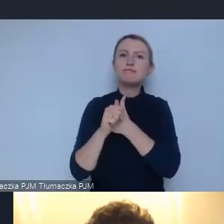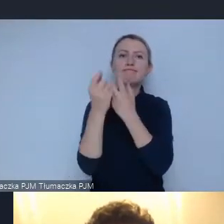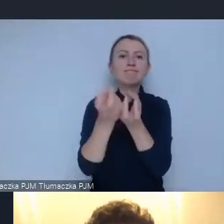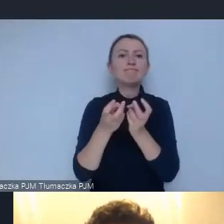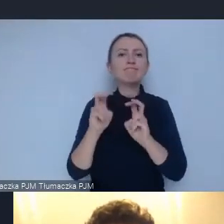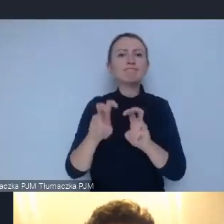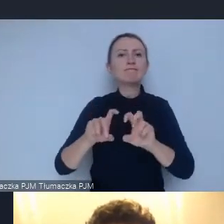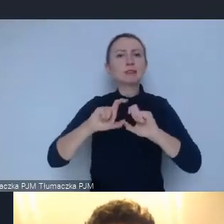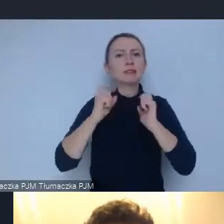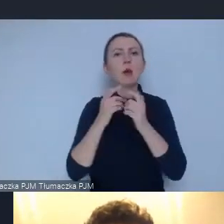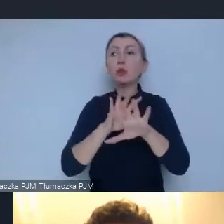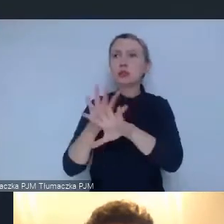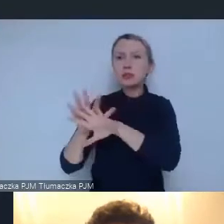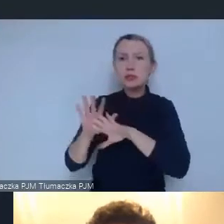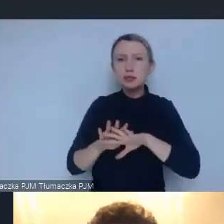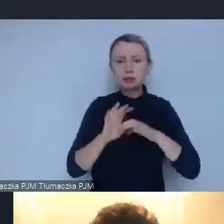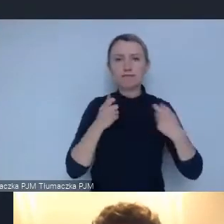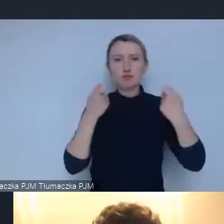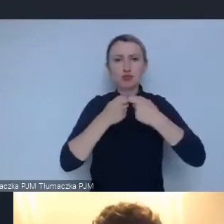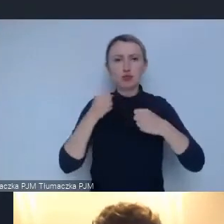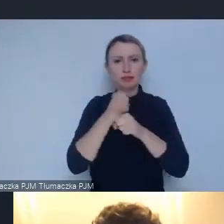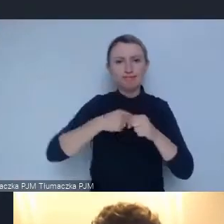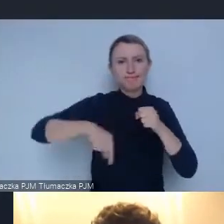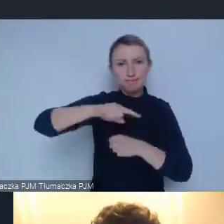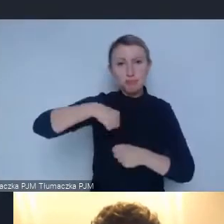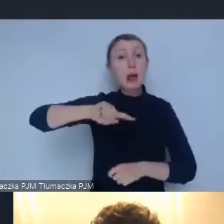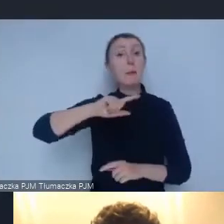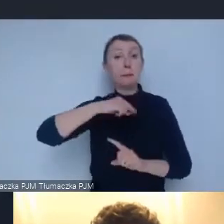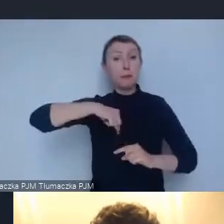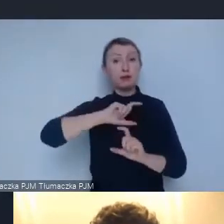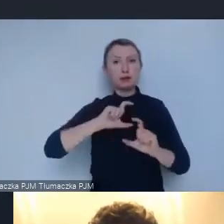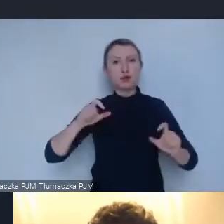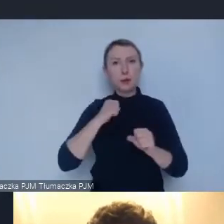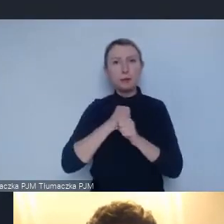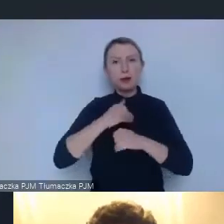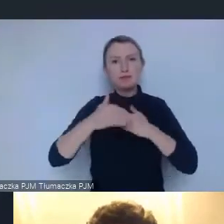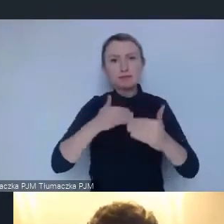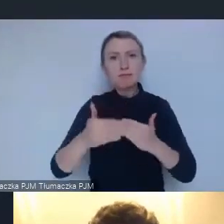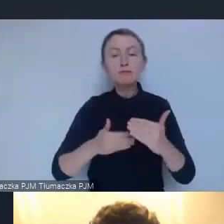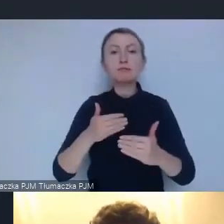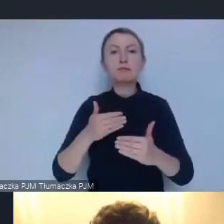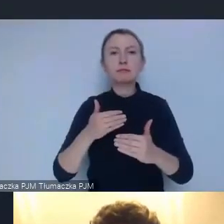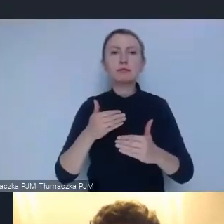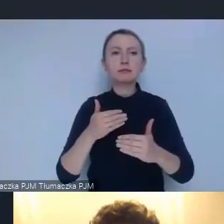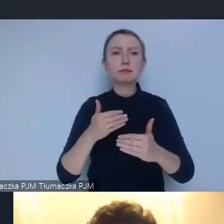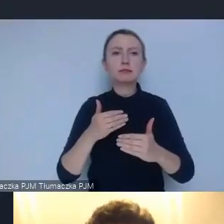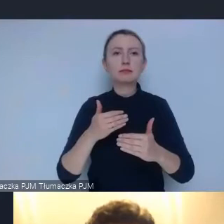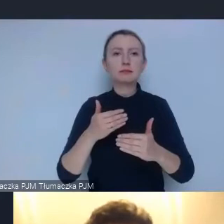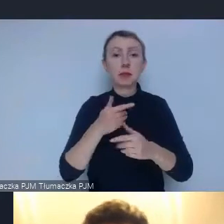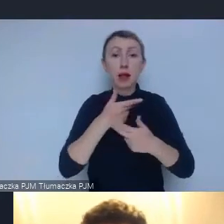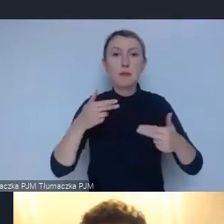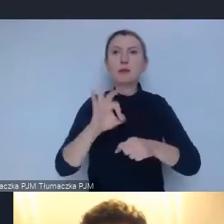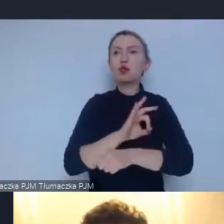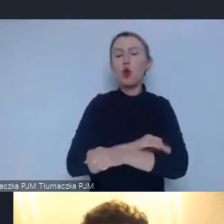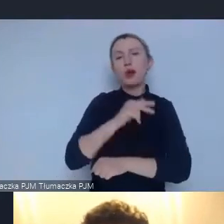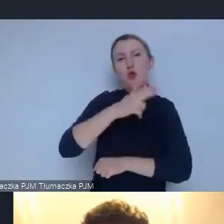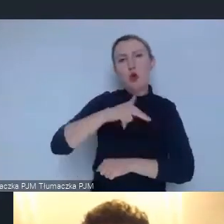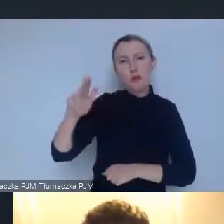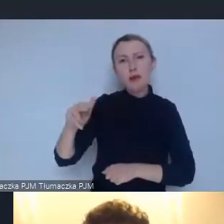całego systemu kooperacji. My w toku prac nad projektem norweskim, nad